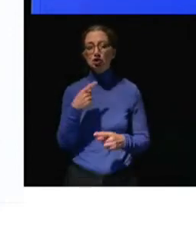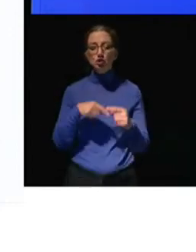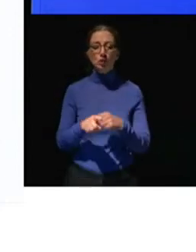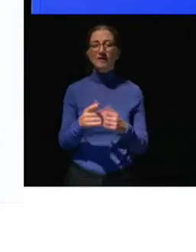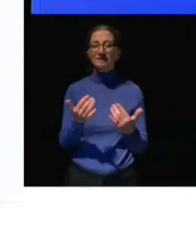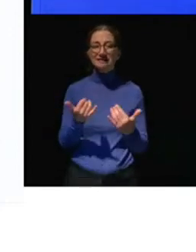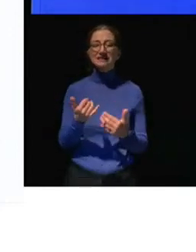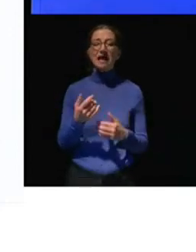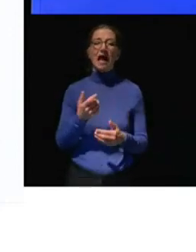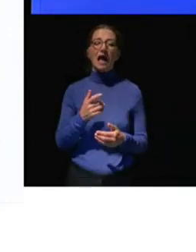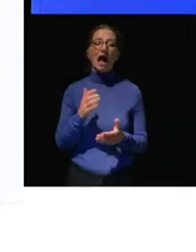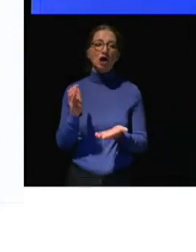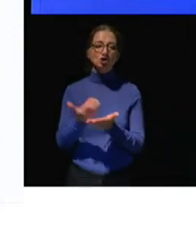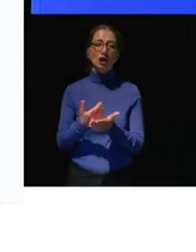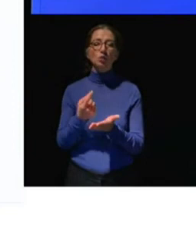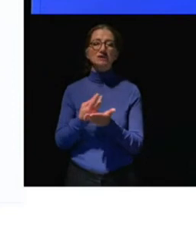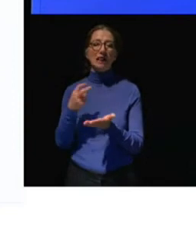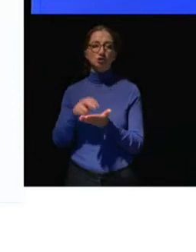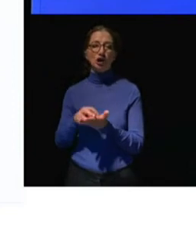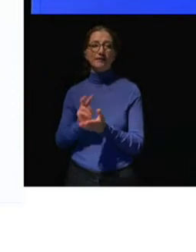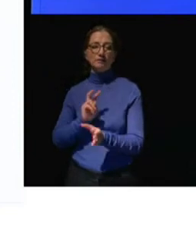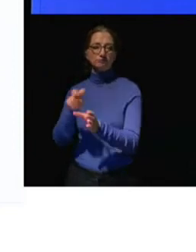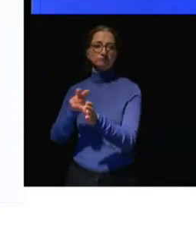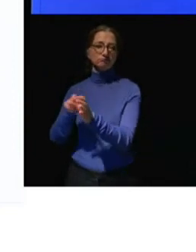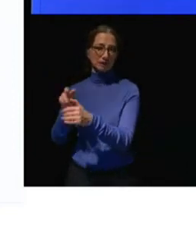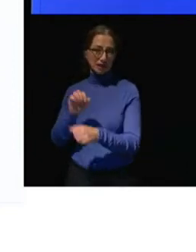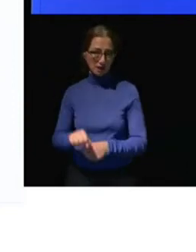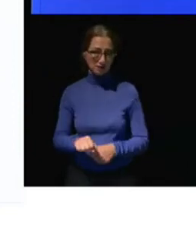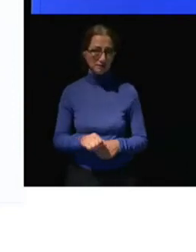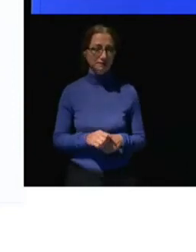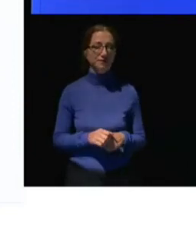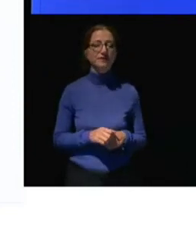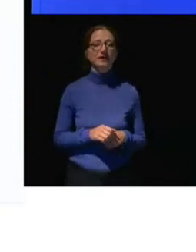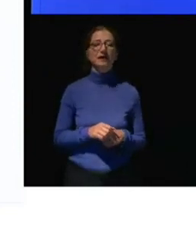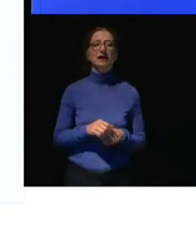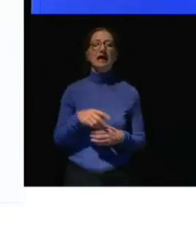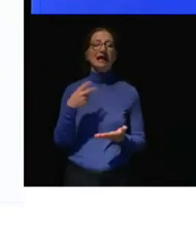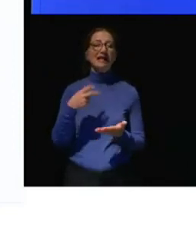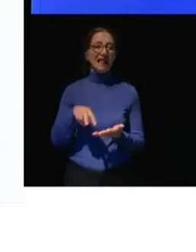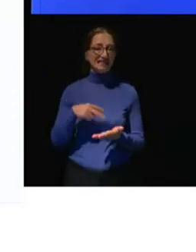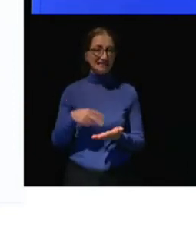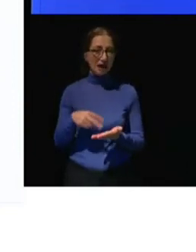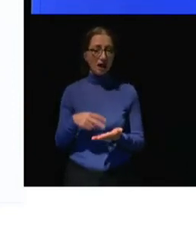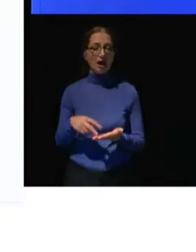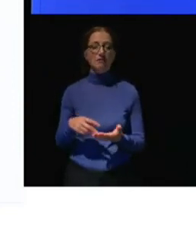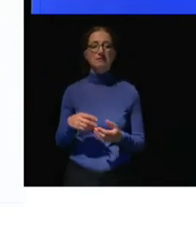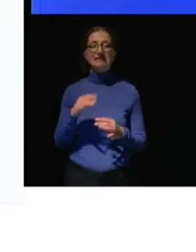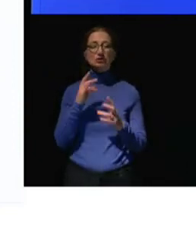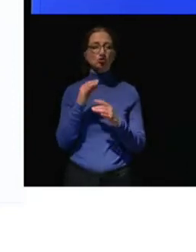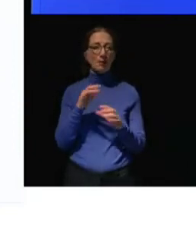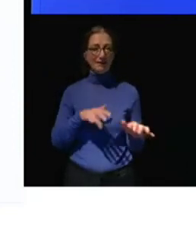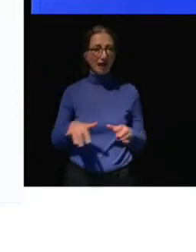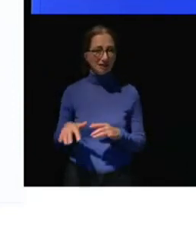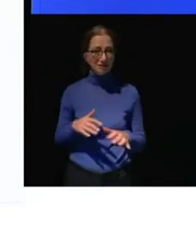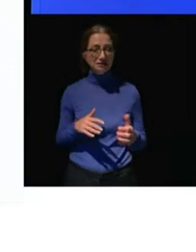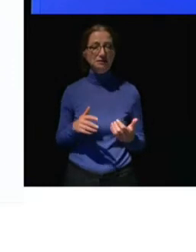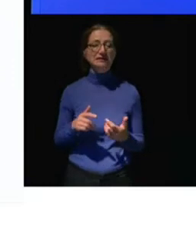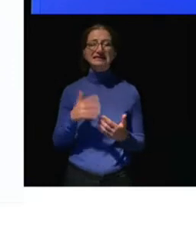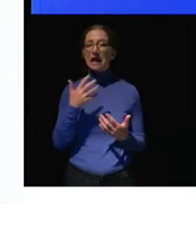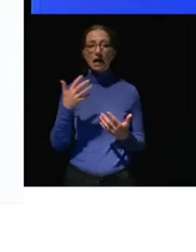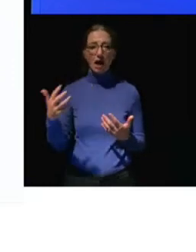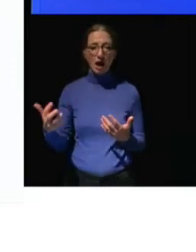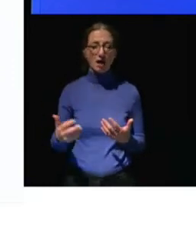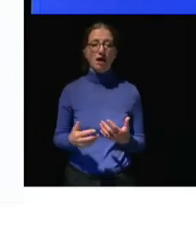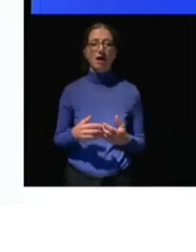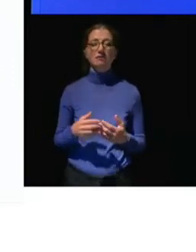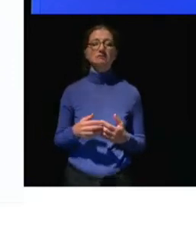selbstständige KünstlerInnen möglich. Zu den versicherten Tätigkeiten gehören unter anderem TänzerInnen, InstrumentalistInnen,